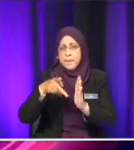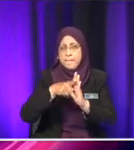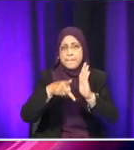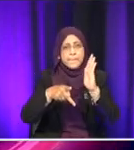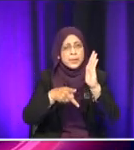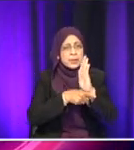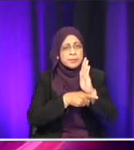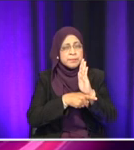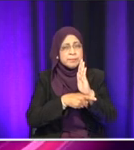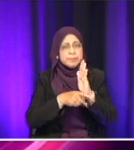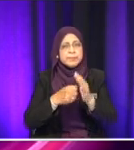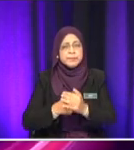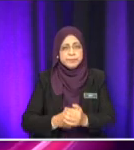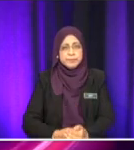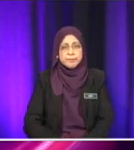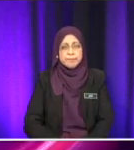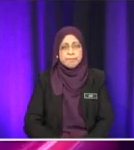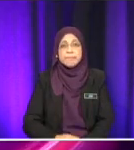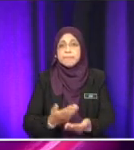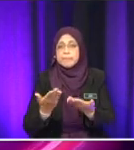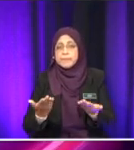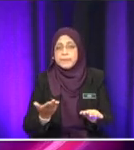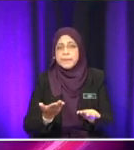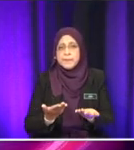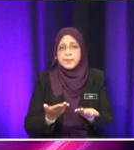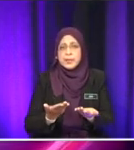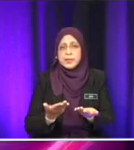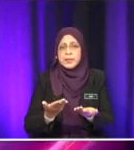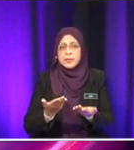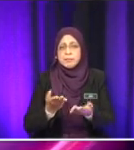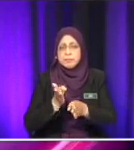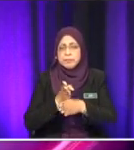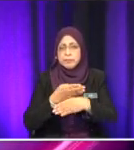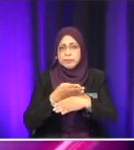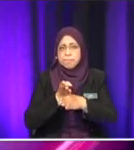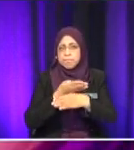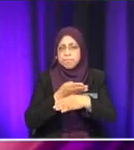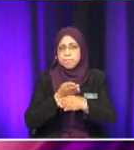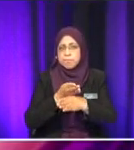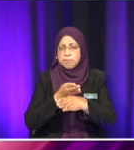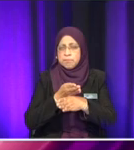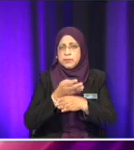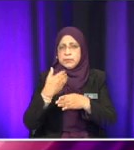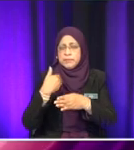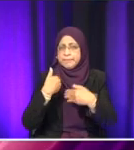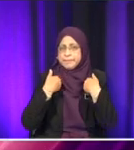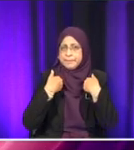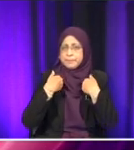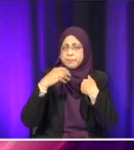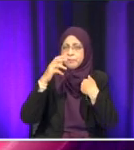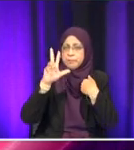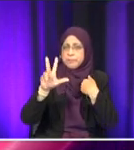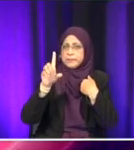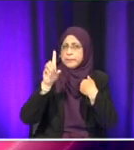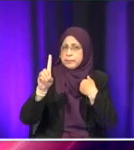rekaan antara unsur seninya ialah bentuk konkrit yang mempunyai tiga dimensi yang